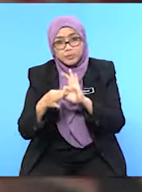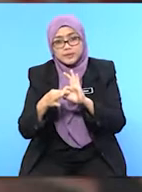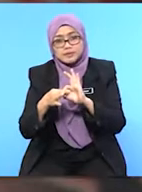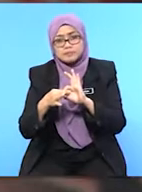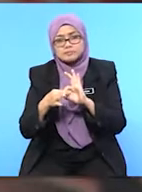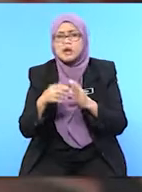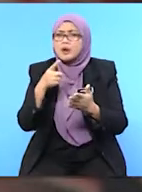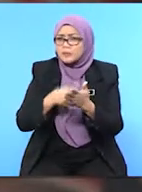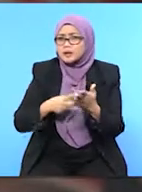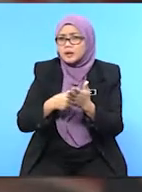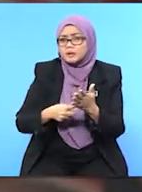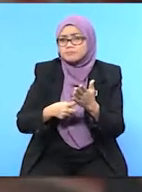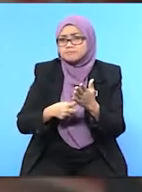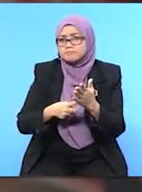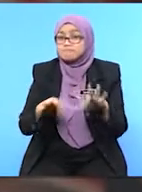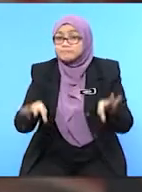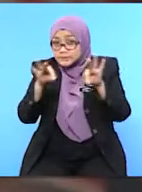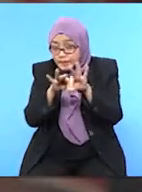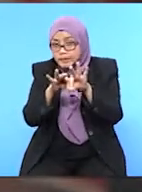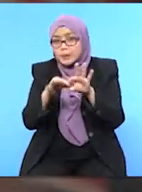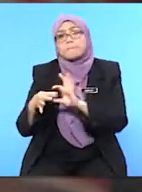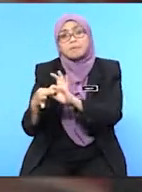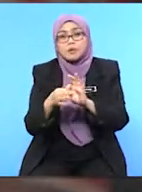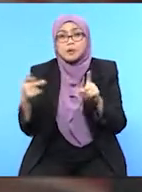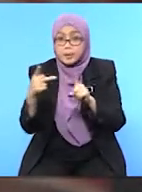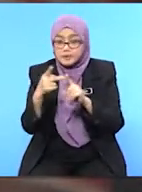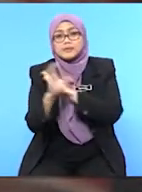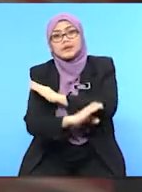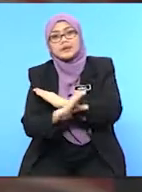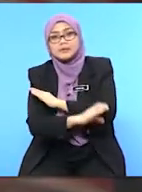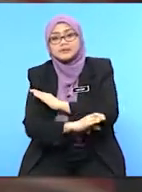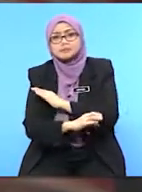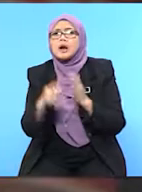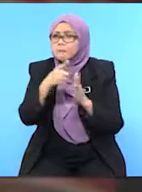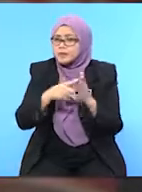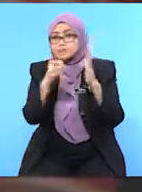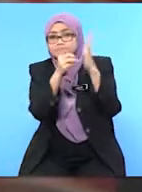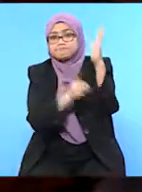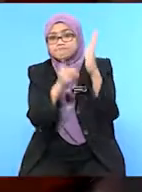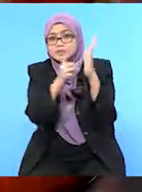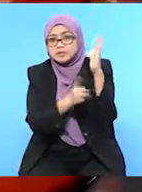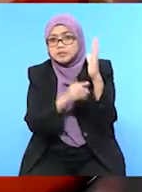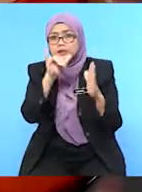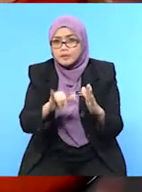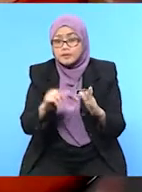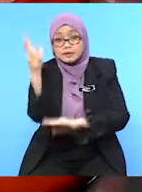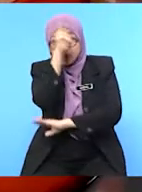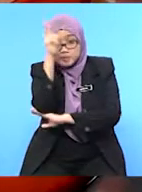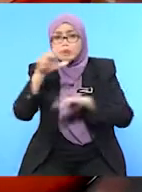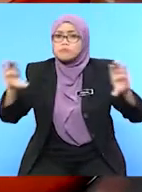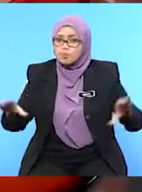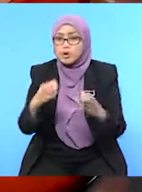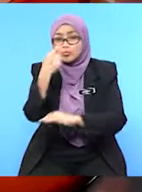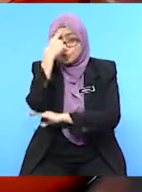nafkah kepentingan berpaduan kepada negara dan Apakah dasar rasa yang telah dilaksanakan oleh kerajaan untuk